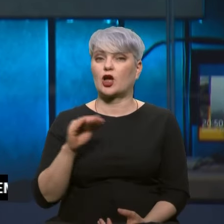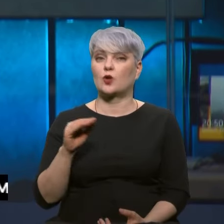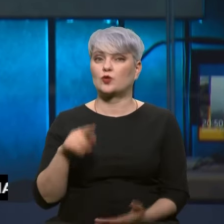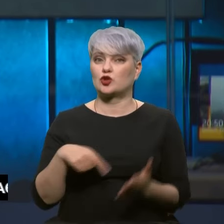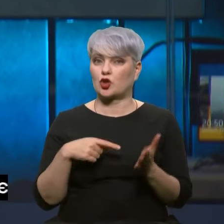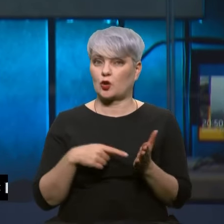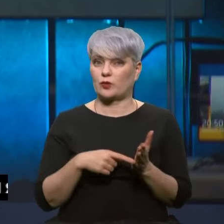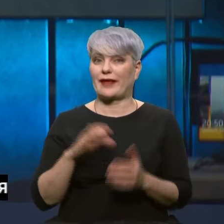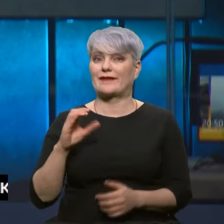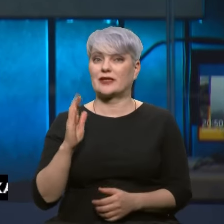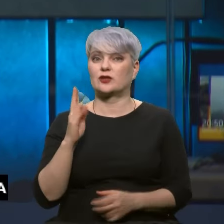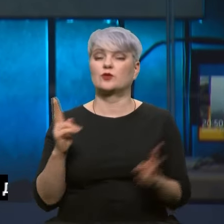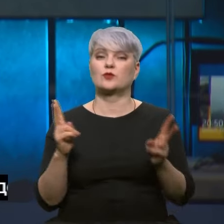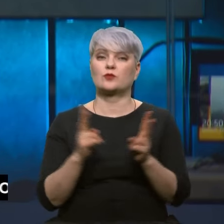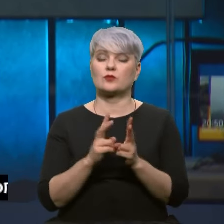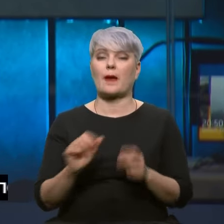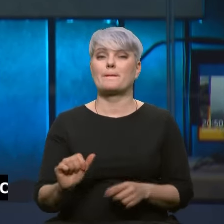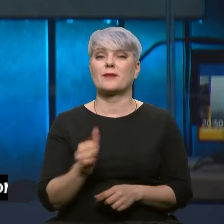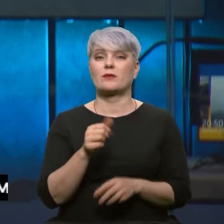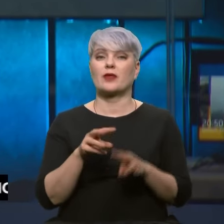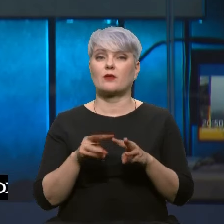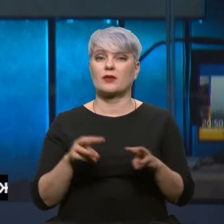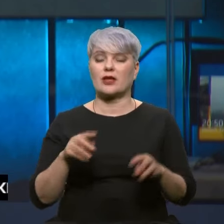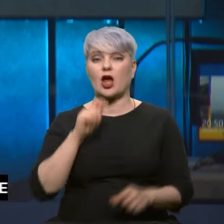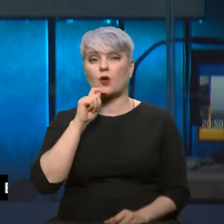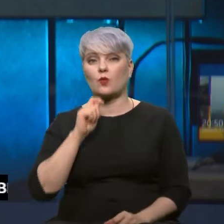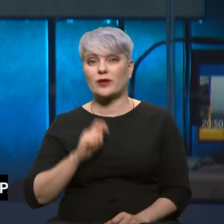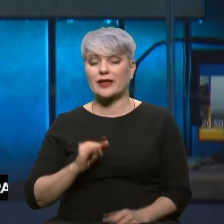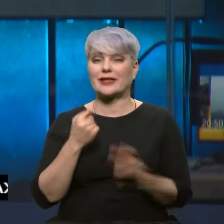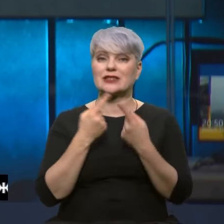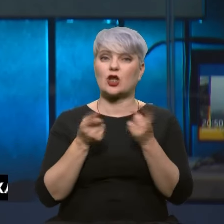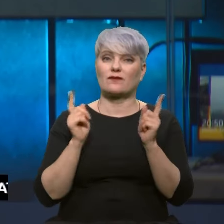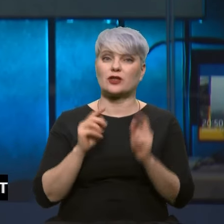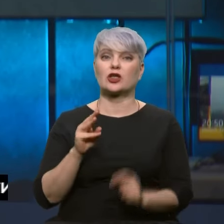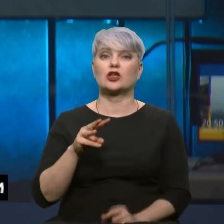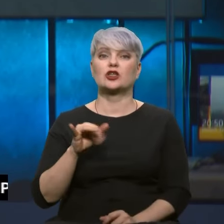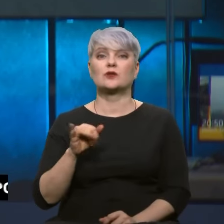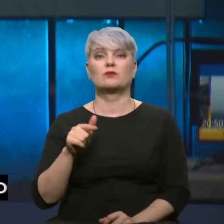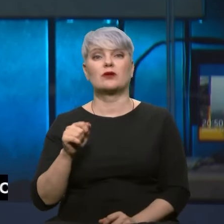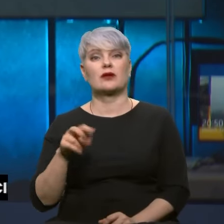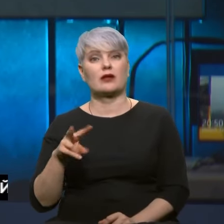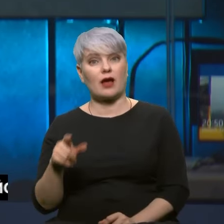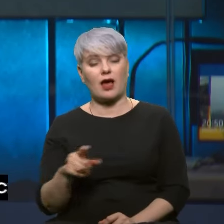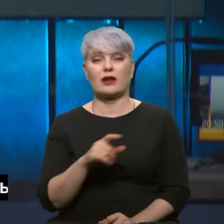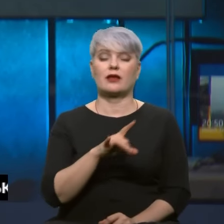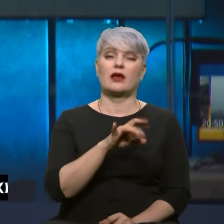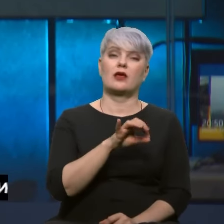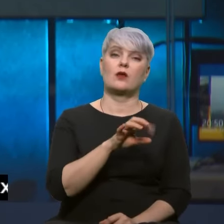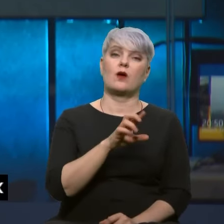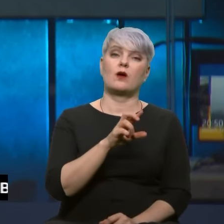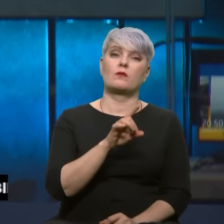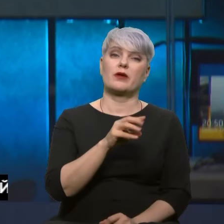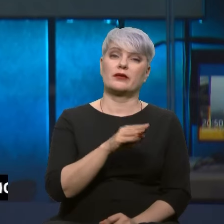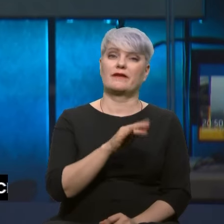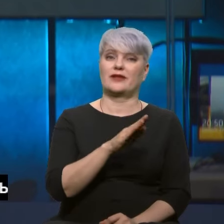середу зустрінуться прем'єр-міністри України і Словаччини. Денис Шмигаль проведе перемовини з Робертом Фіцо. Напередодні Фіцо заявив,